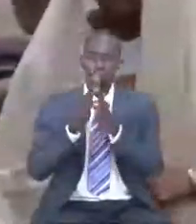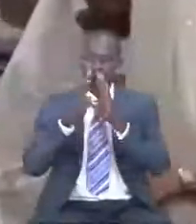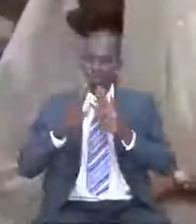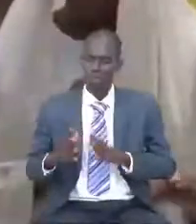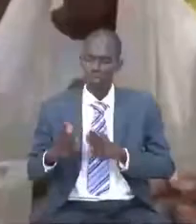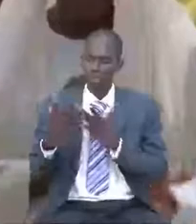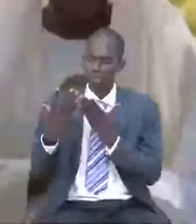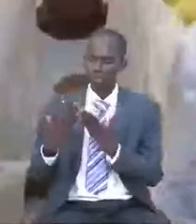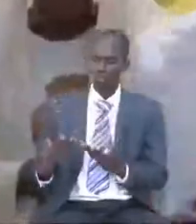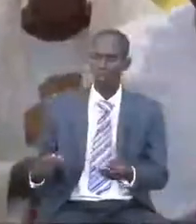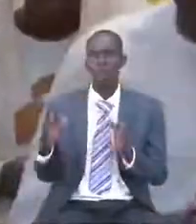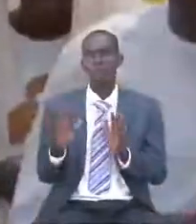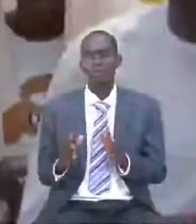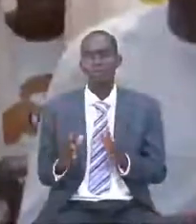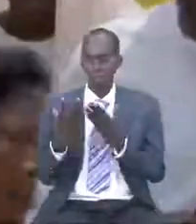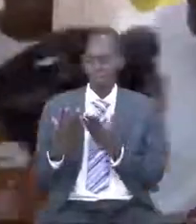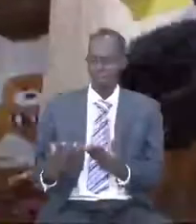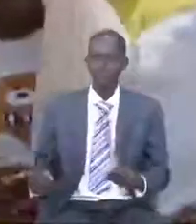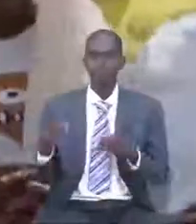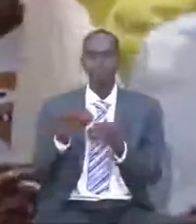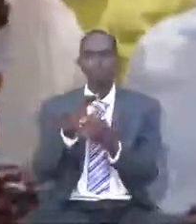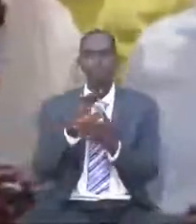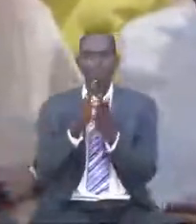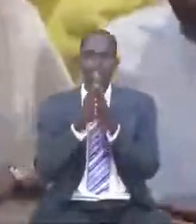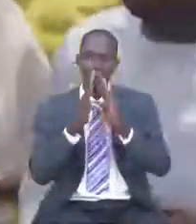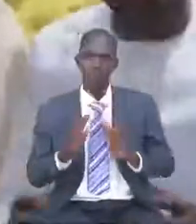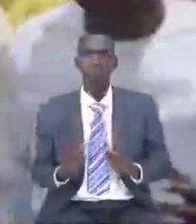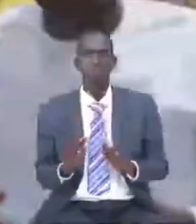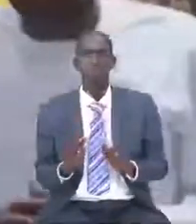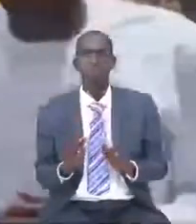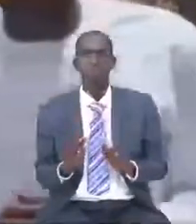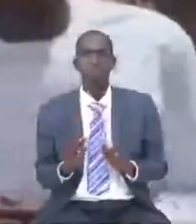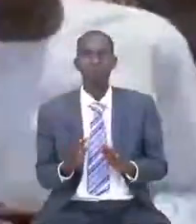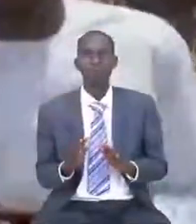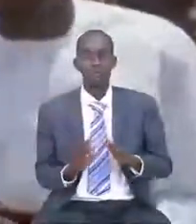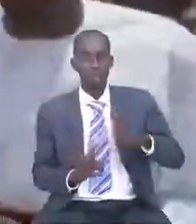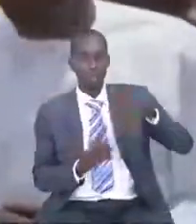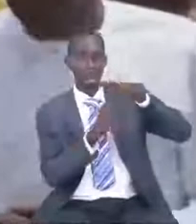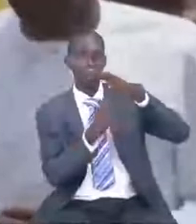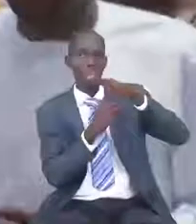Tu viens pacifiste, pour régler la paix.